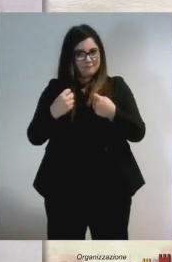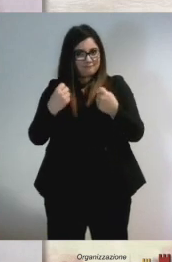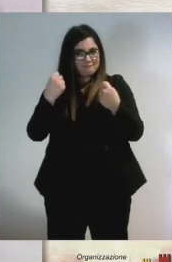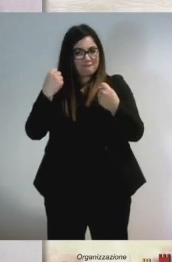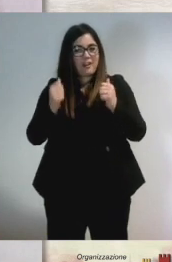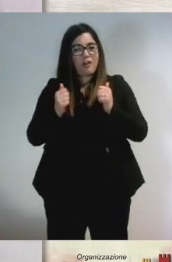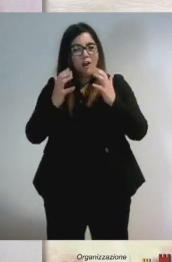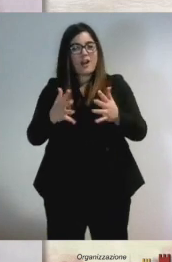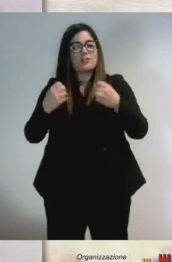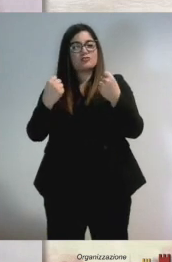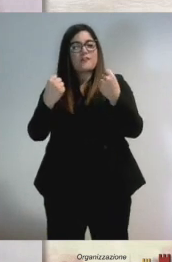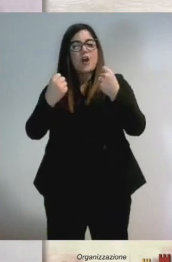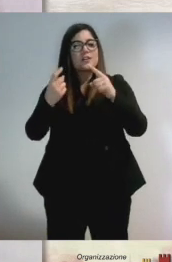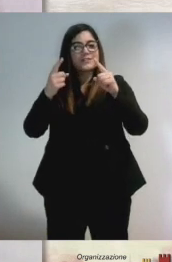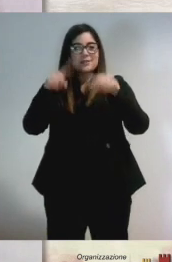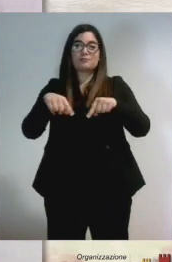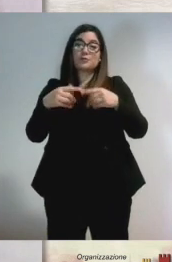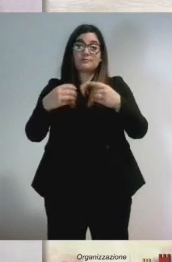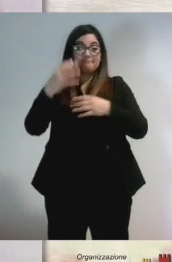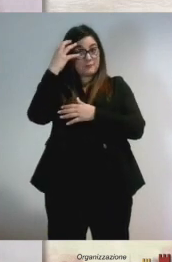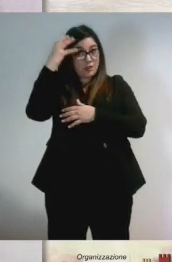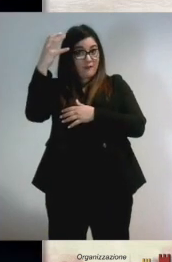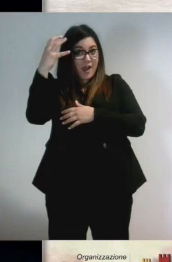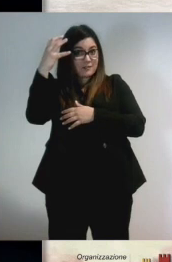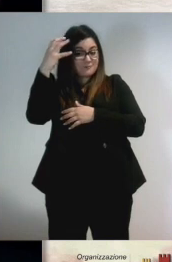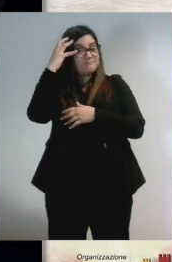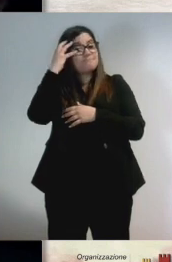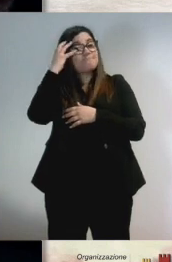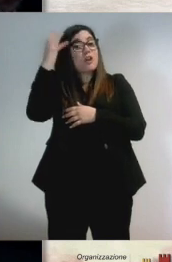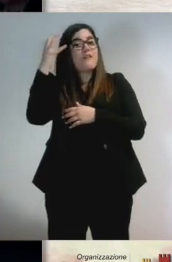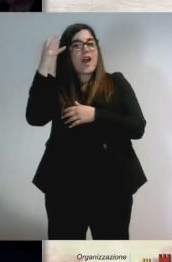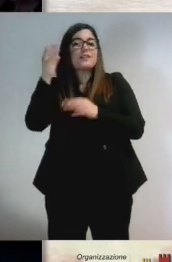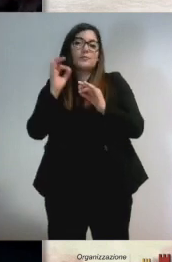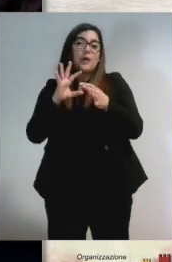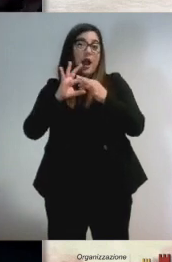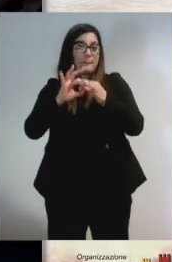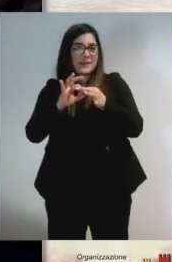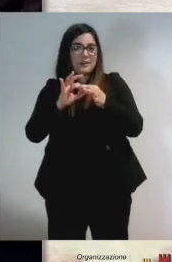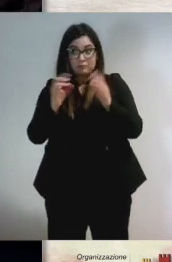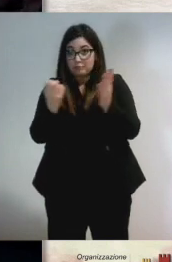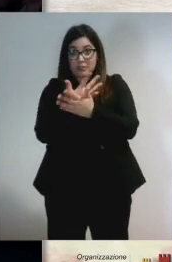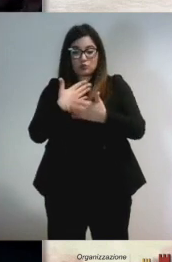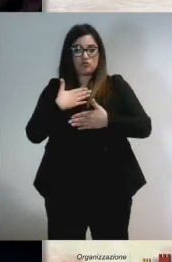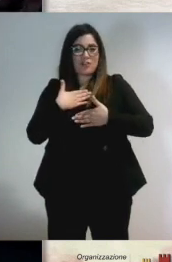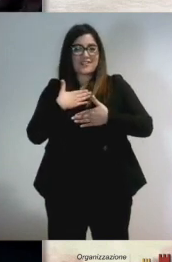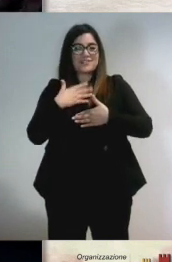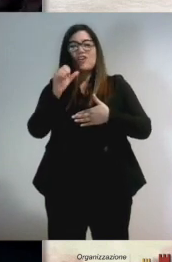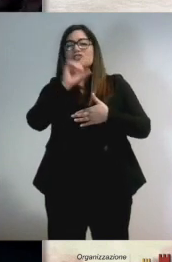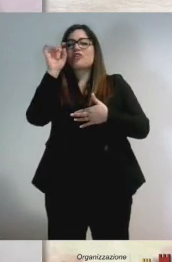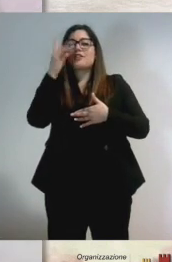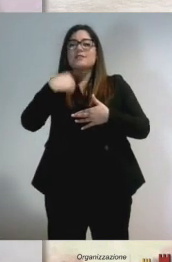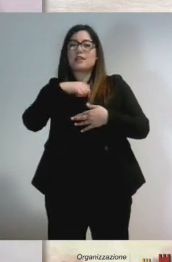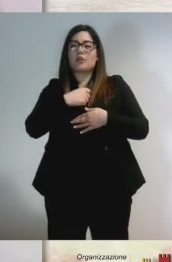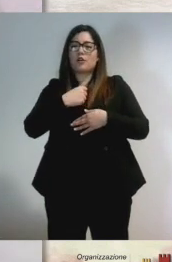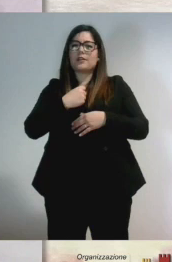pugni anche nei confronti del governo anche quando il Governo è amico quando è capitato a me perché solo quando riusciamo a battere i pugni a chiedere